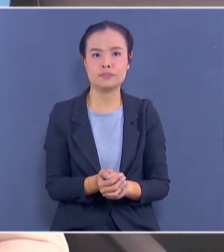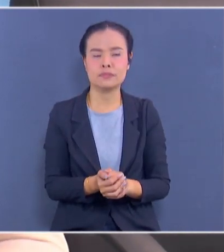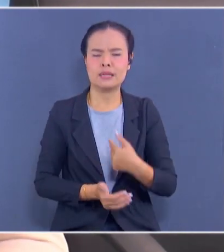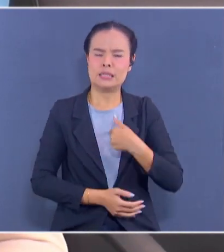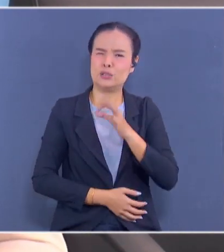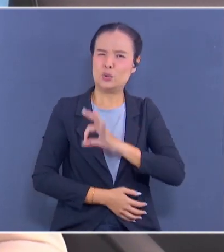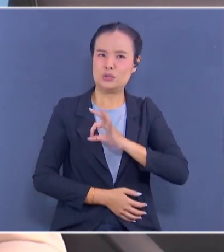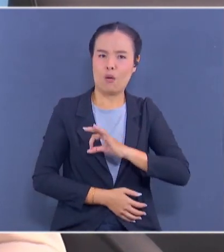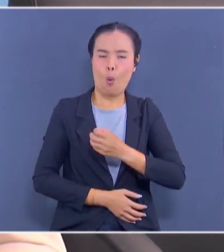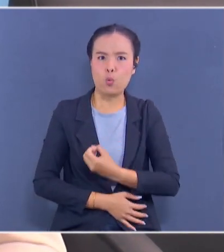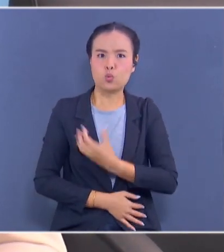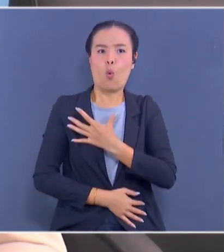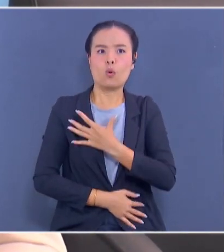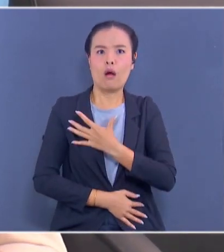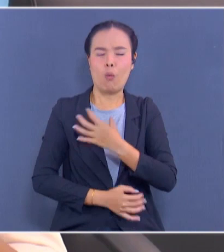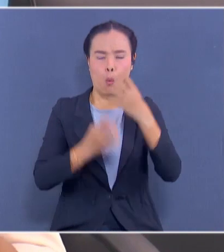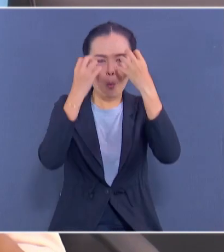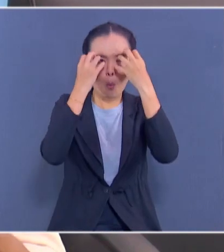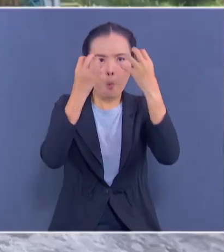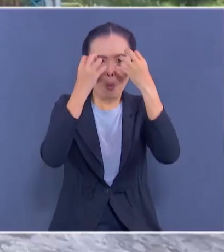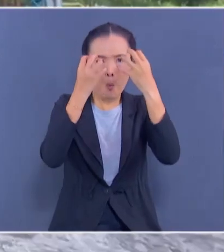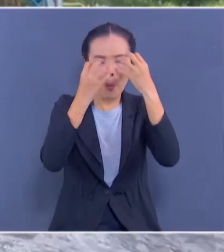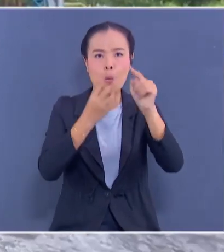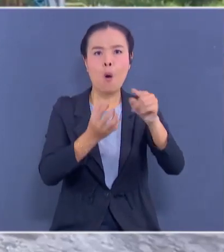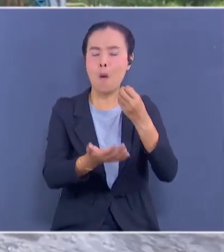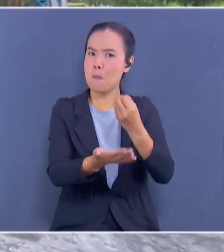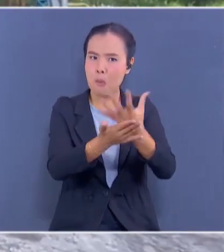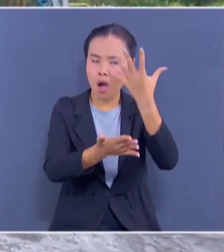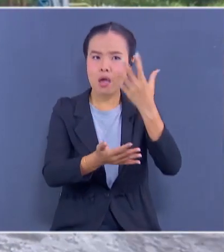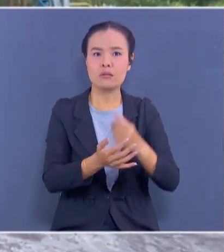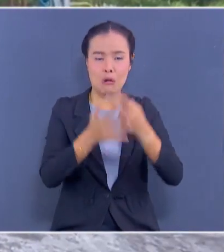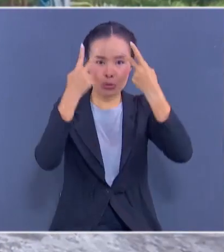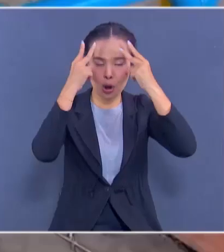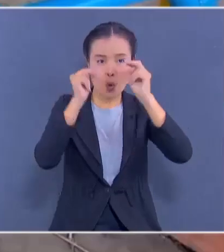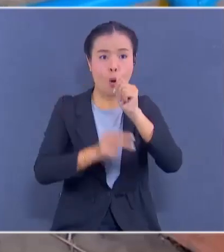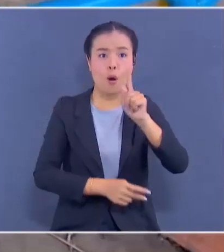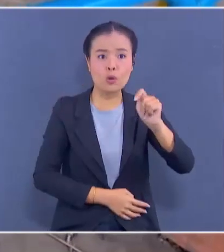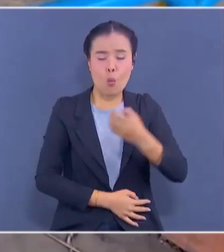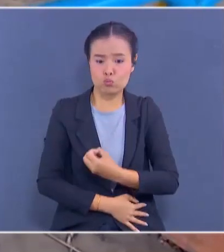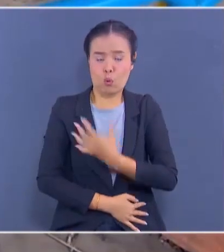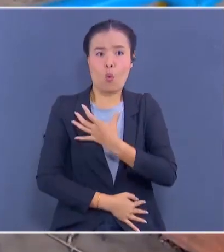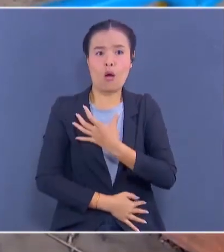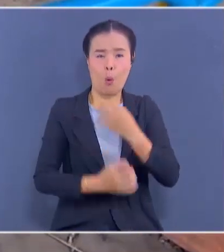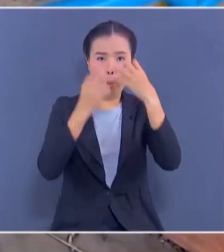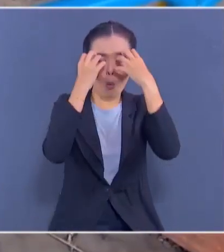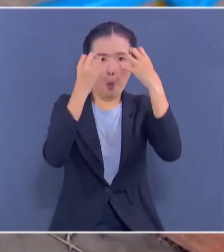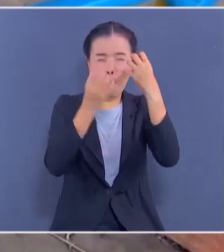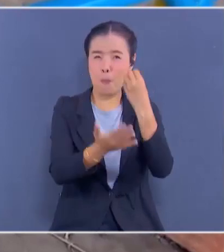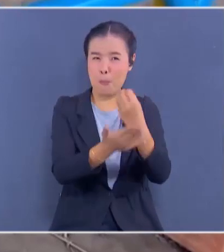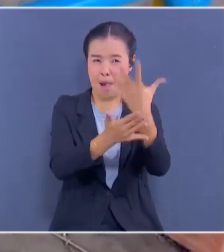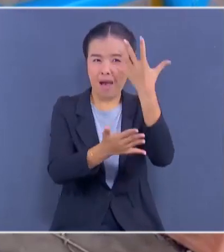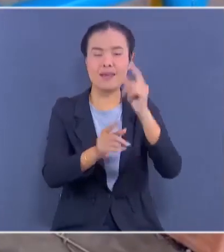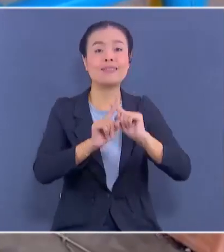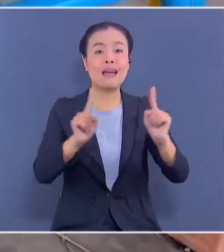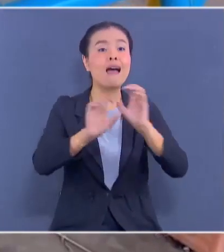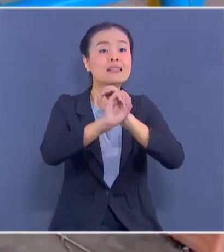ราก็รู้สึกว่ามันน่าตกใจมากนะครับ นี่ฮะนายกอบต.อย่าบอกน่าตกใจเลยราคาค่อนข้างสูงแต่ก็ชัดเจ